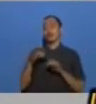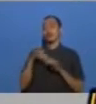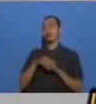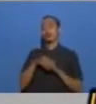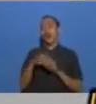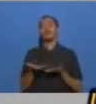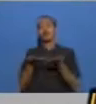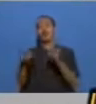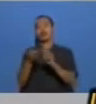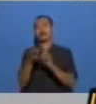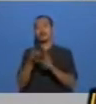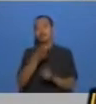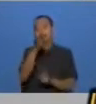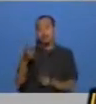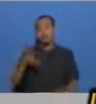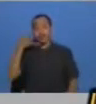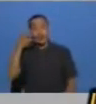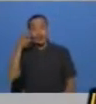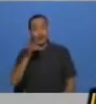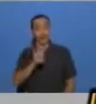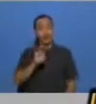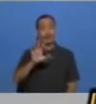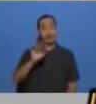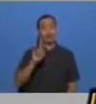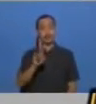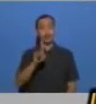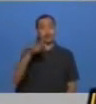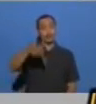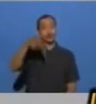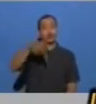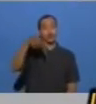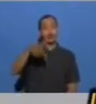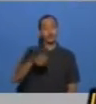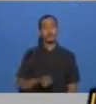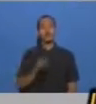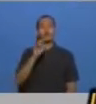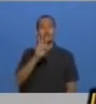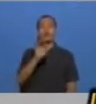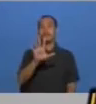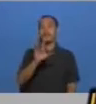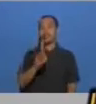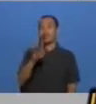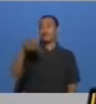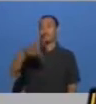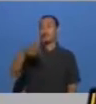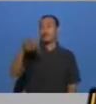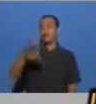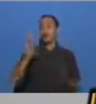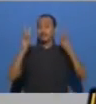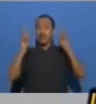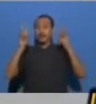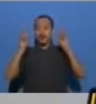kami, silakan saja. Line telepon akan kami buka di 451777 451777. Tema kita adalah